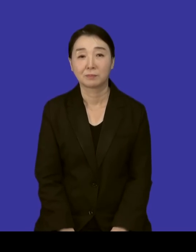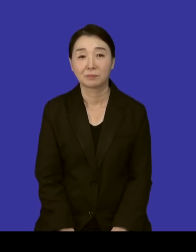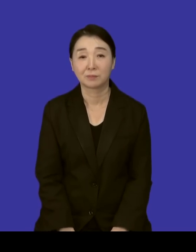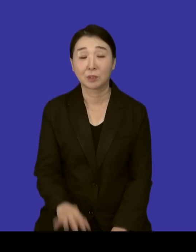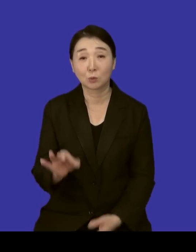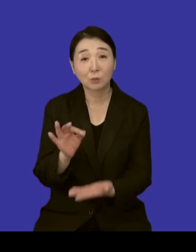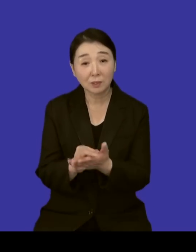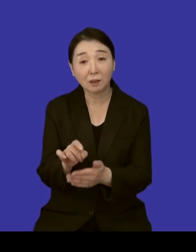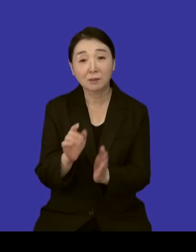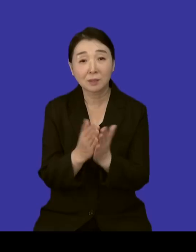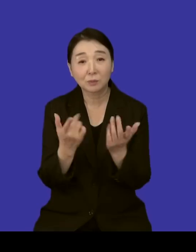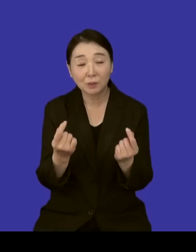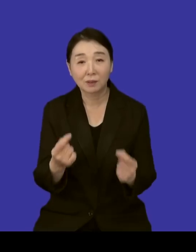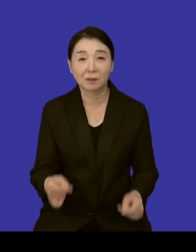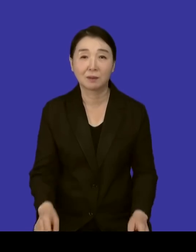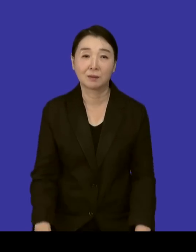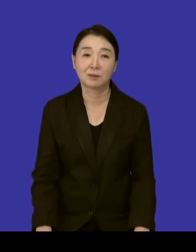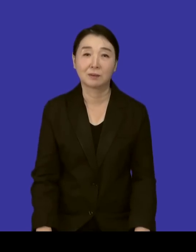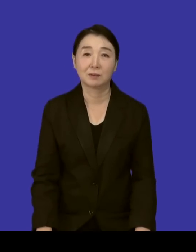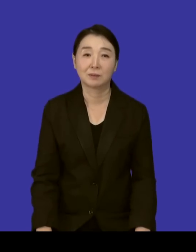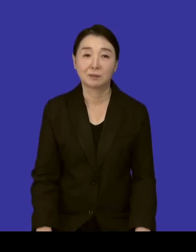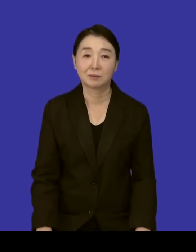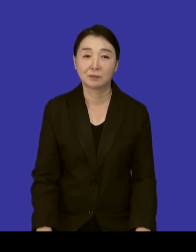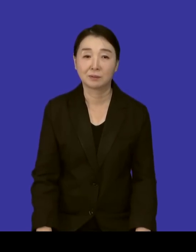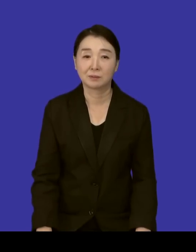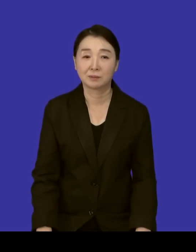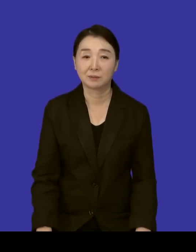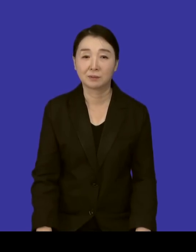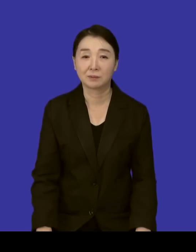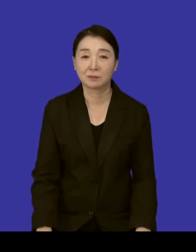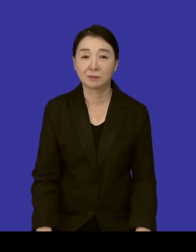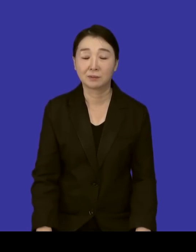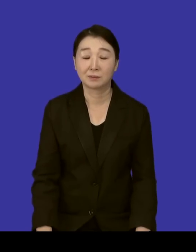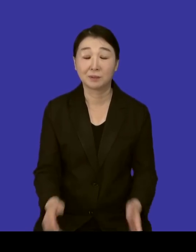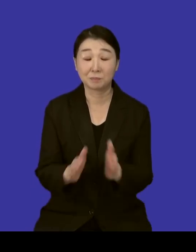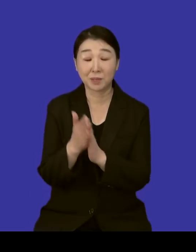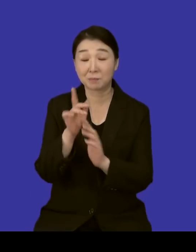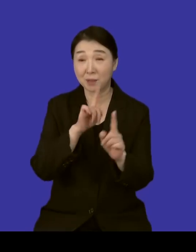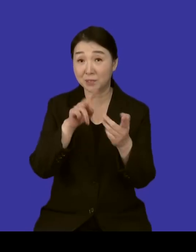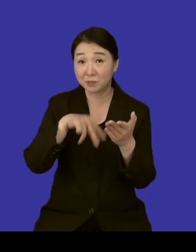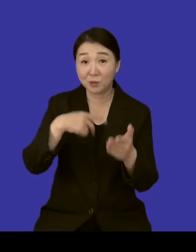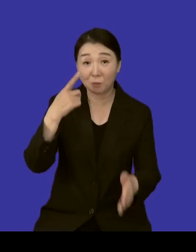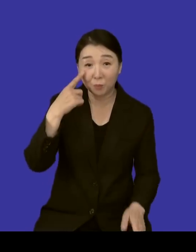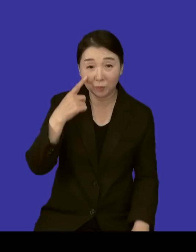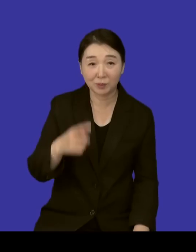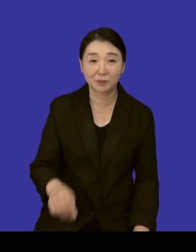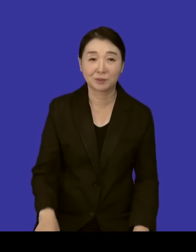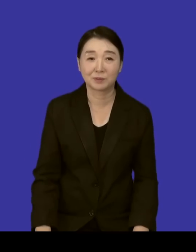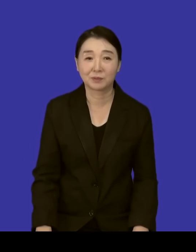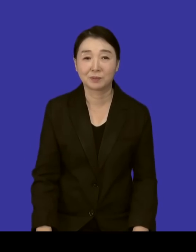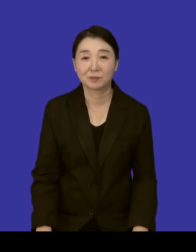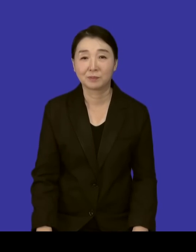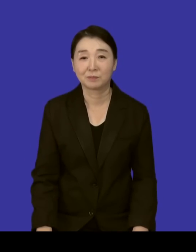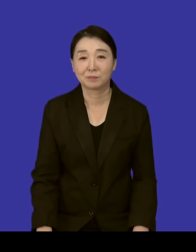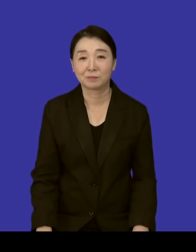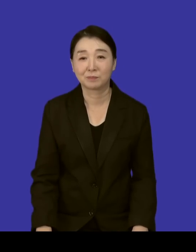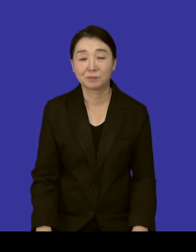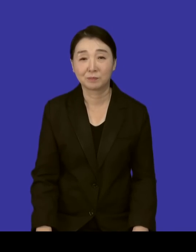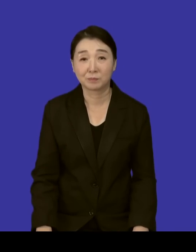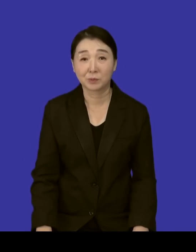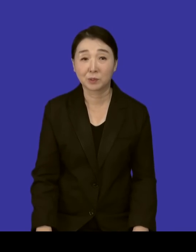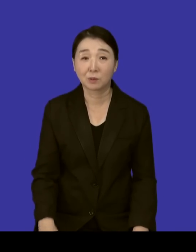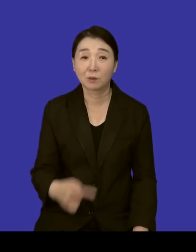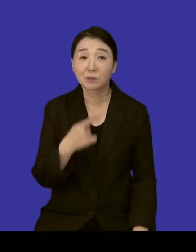요즘 선교의 책인데. 선교. 근데 여기 보세요. 반짝반짝 말씀 읽기, 조금 싸네. 말씀 나누. 종이질이 좋은데. 근데 이제 당장 또